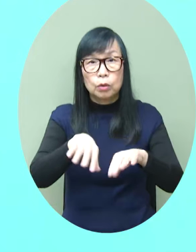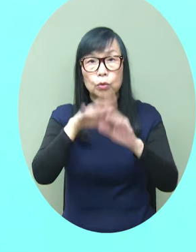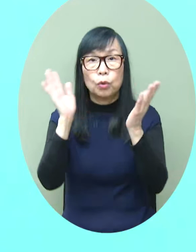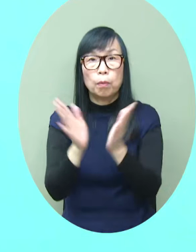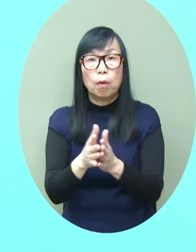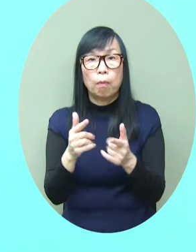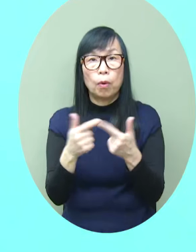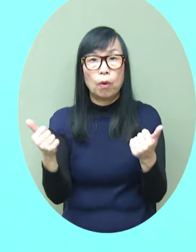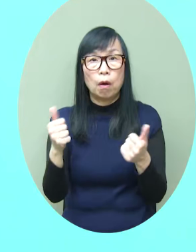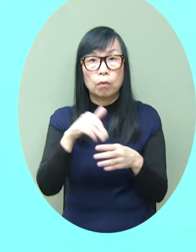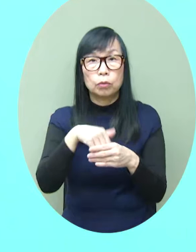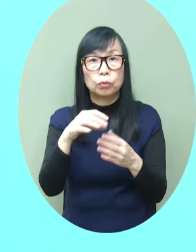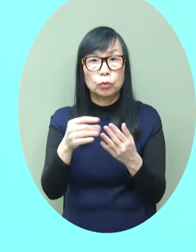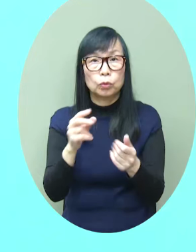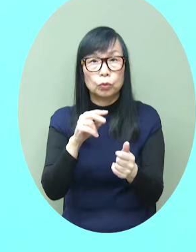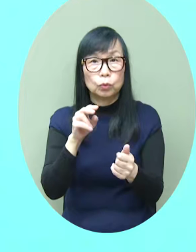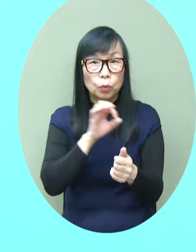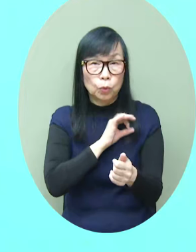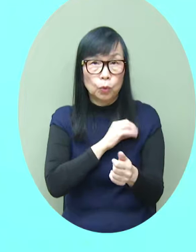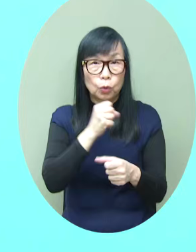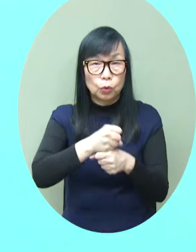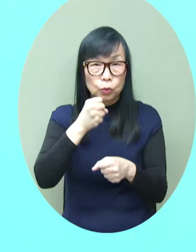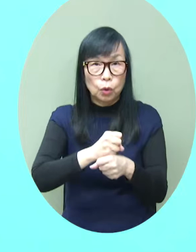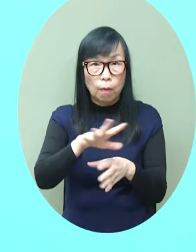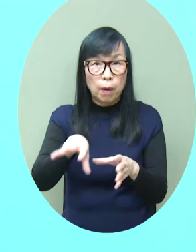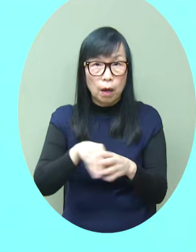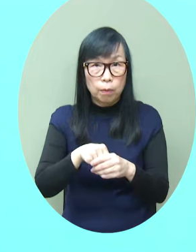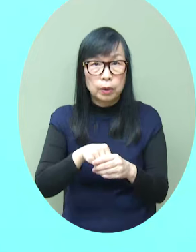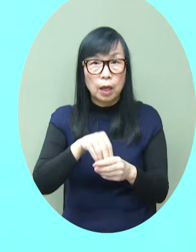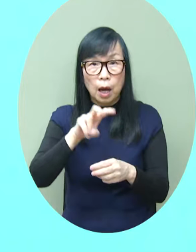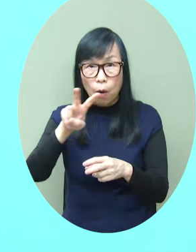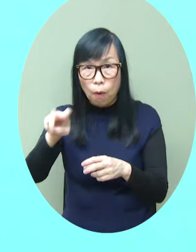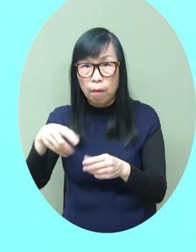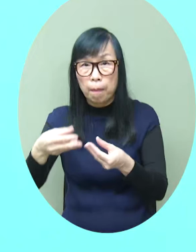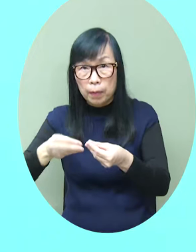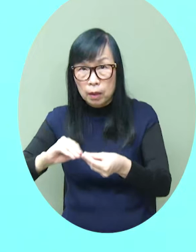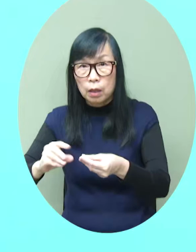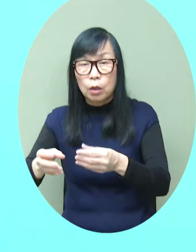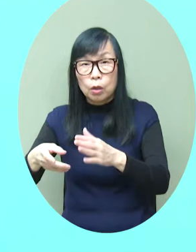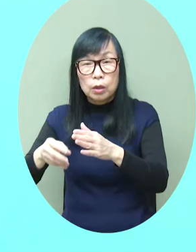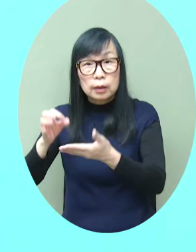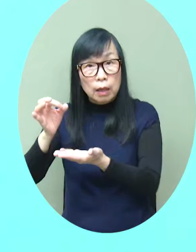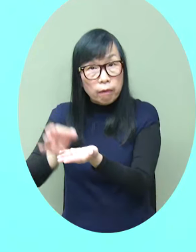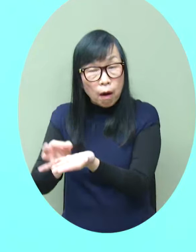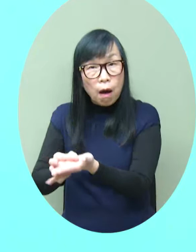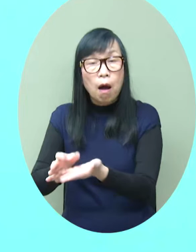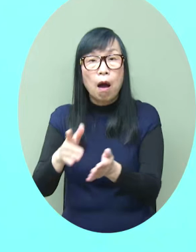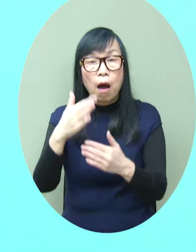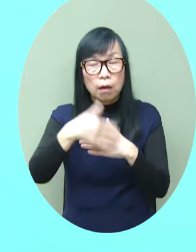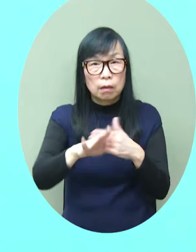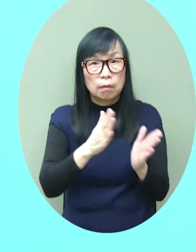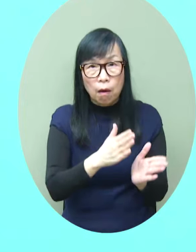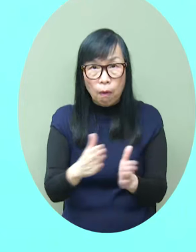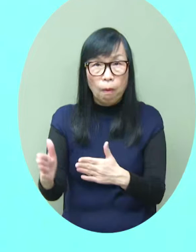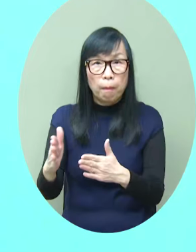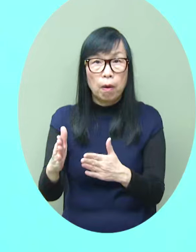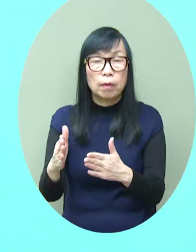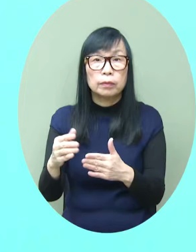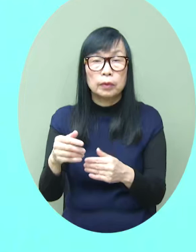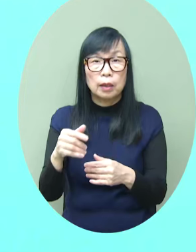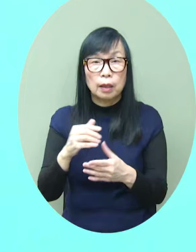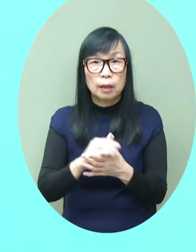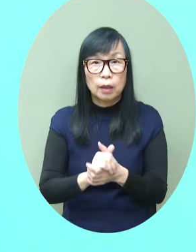配合選管會的工作，包括在需要找票站或者是其他的安排那方面。總的